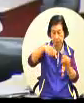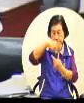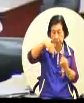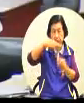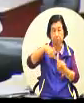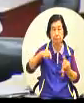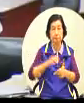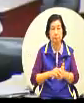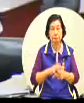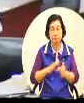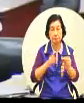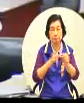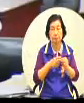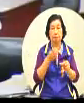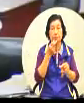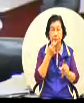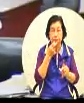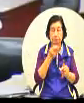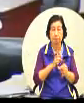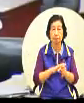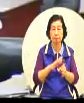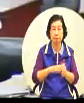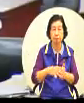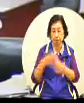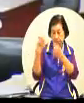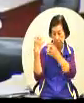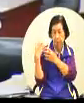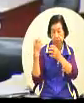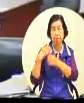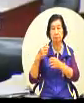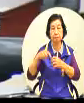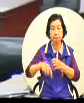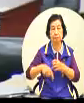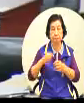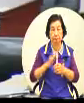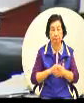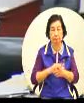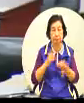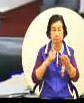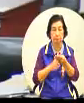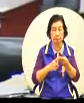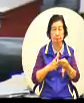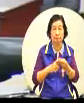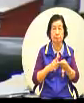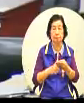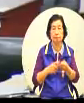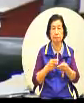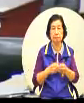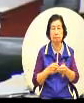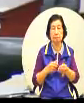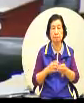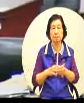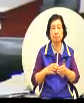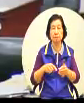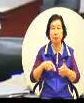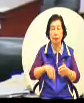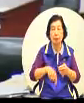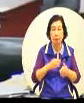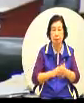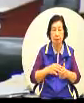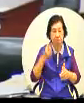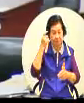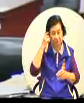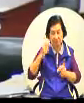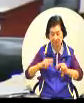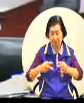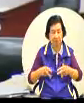的承办主管想法没有改变，但是我要建议我们的陈局市长